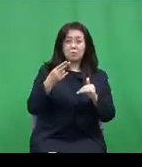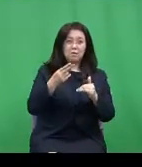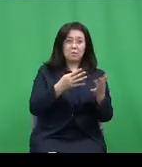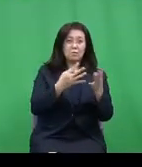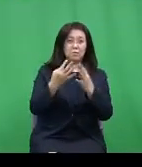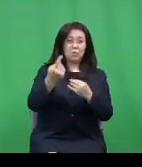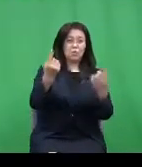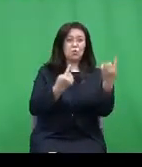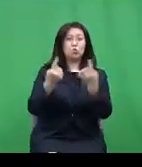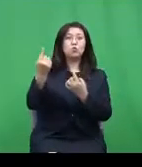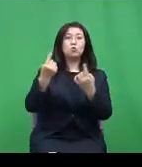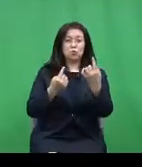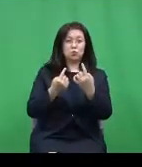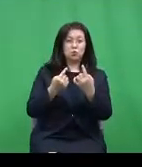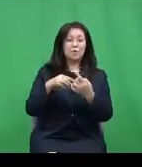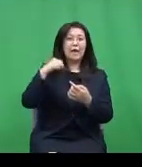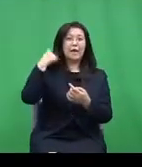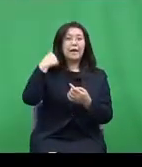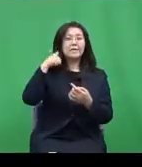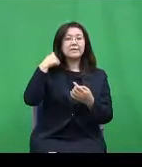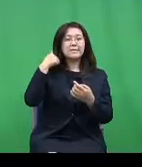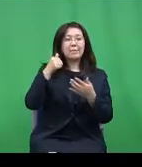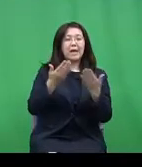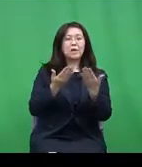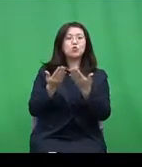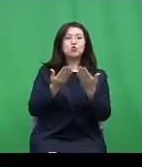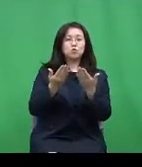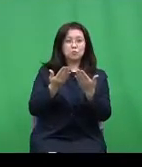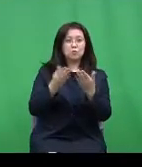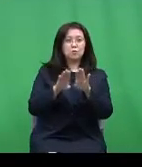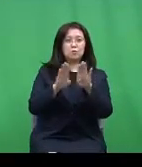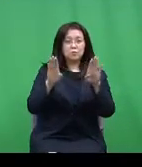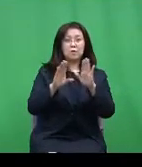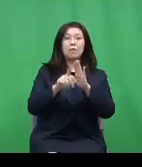山にこれまで以上に来てくれたり、からサマースクールをやると